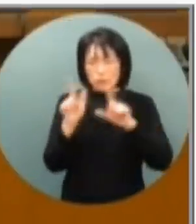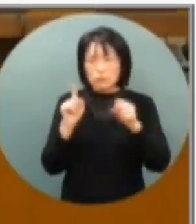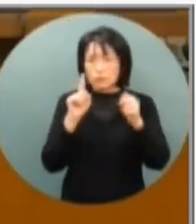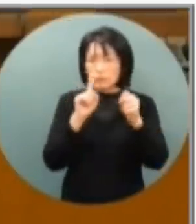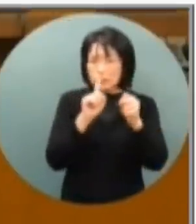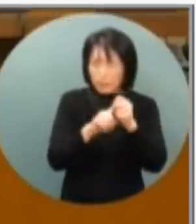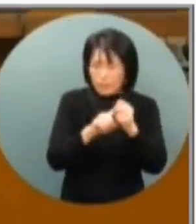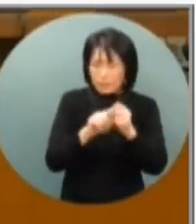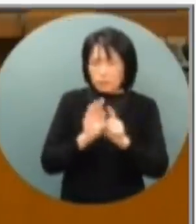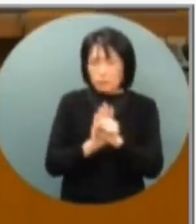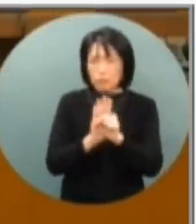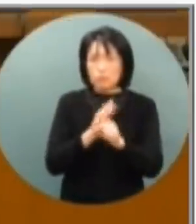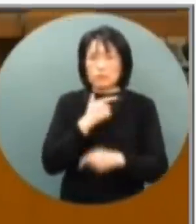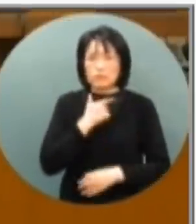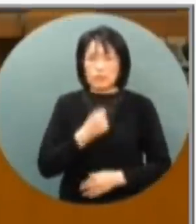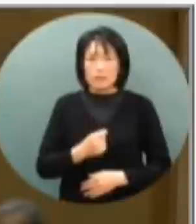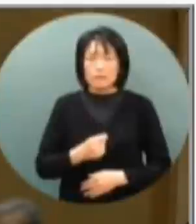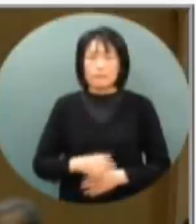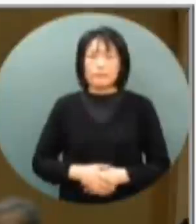と思います。